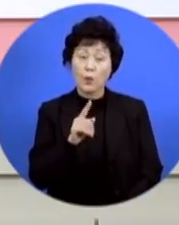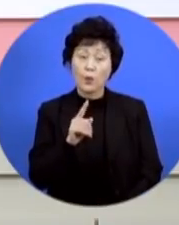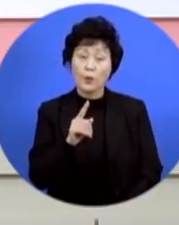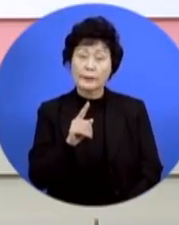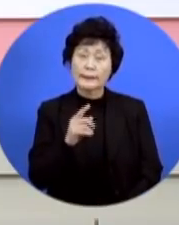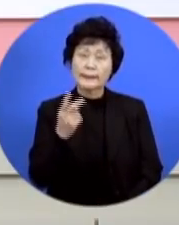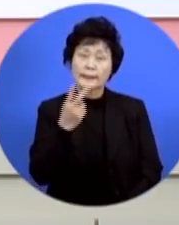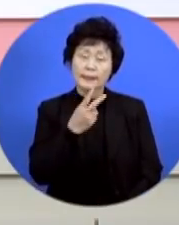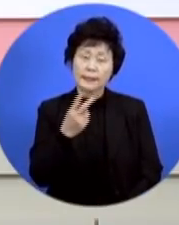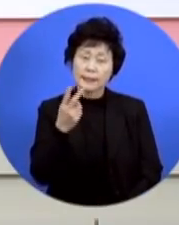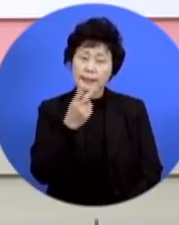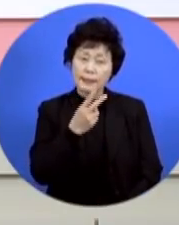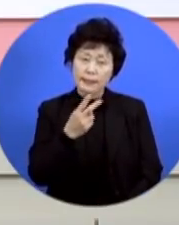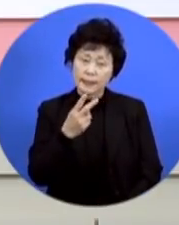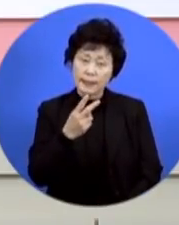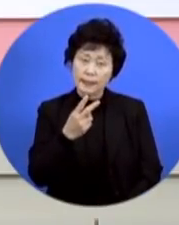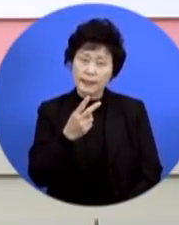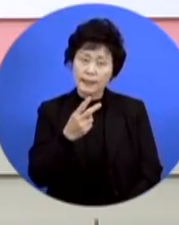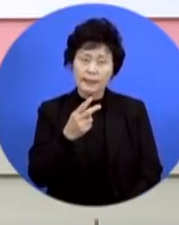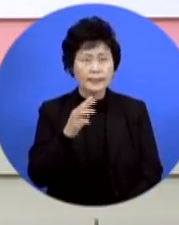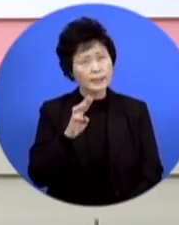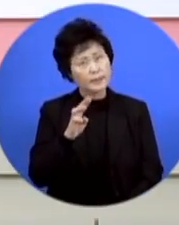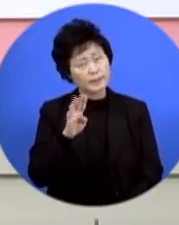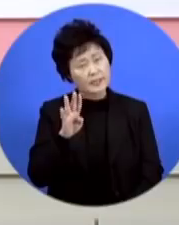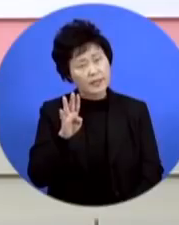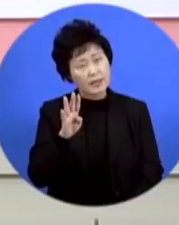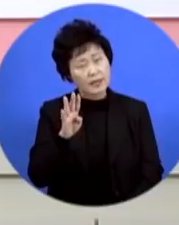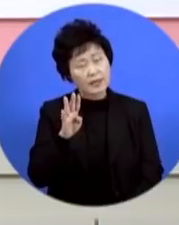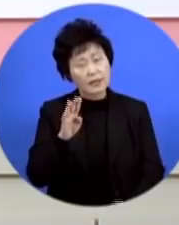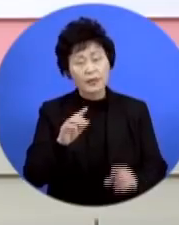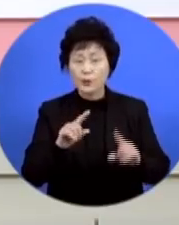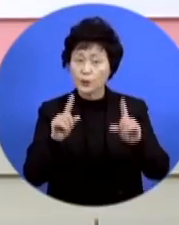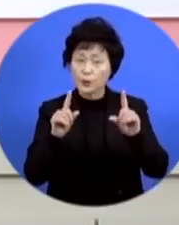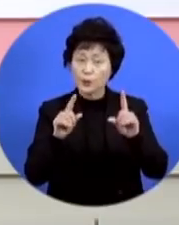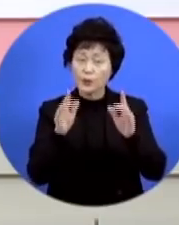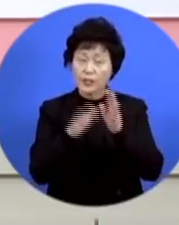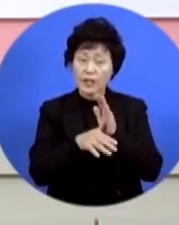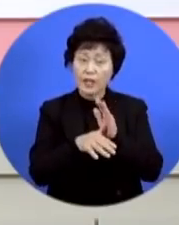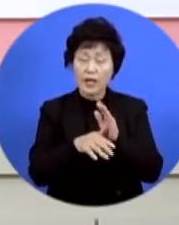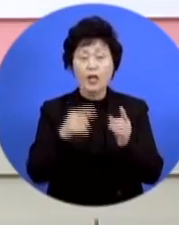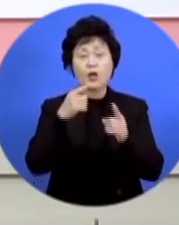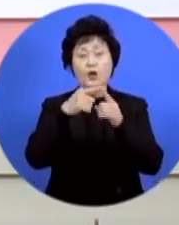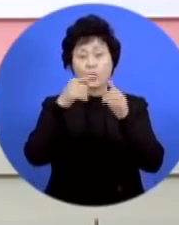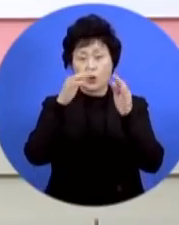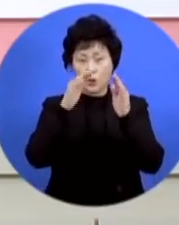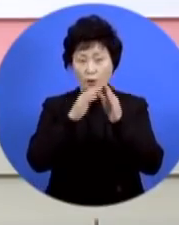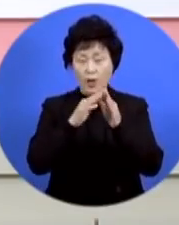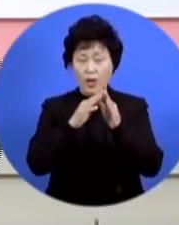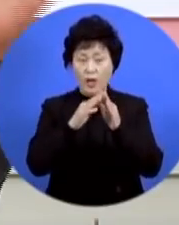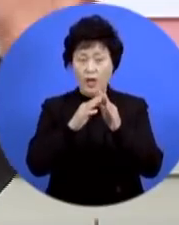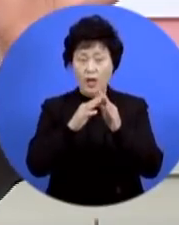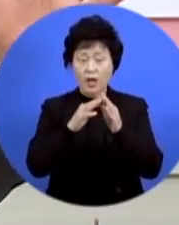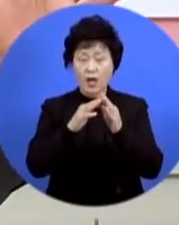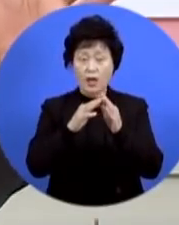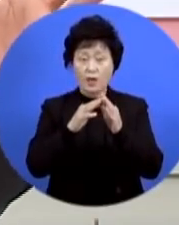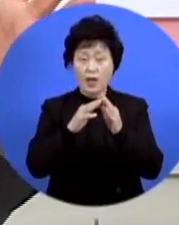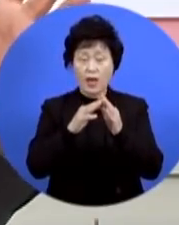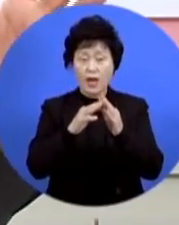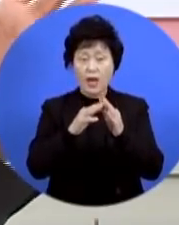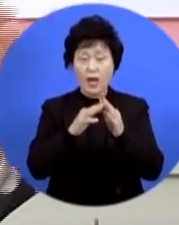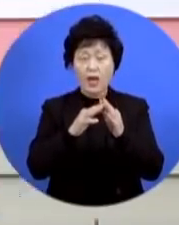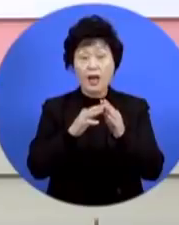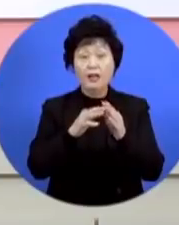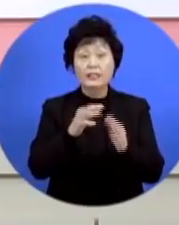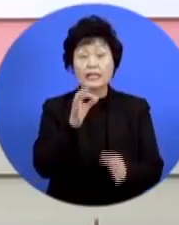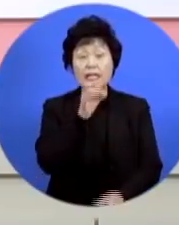이제 2002년과 3년도에 이제 온누리교회가 99년도가 횃불성전으로 양재 캠퍼스로